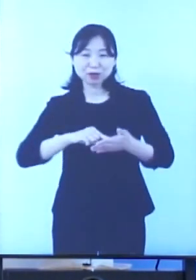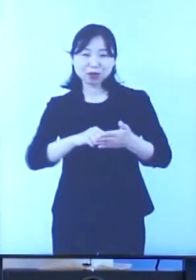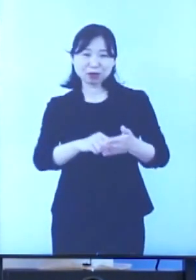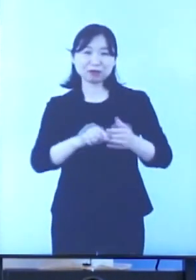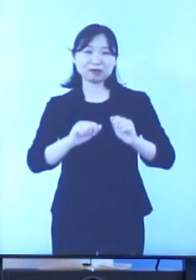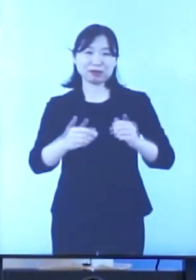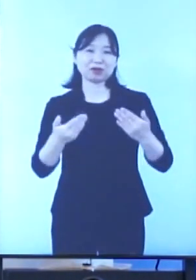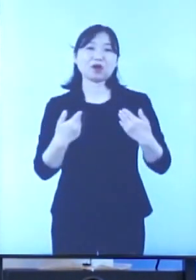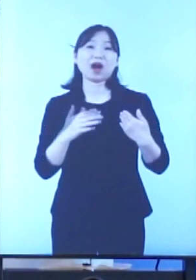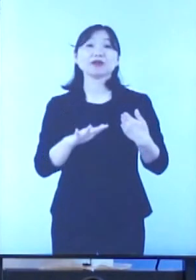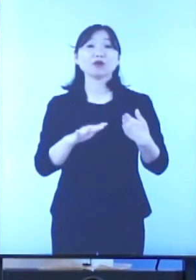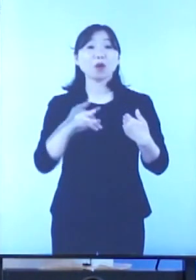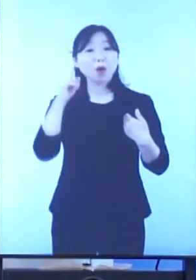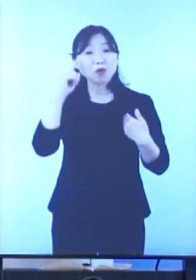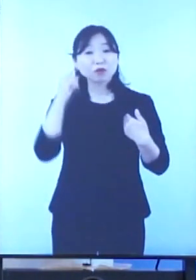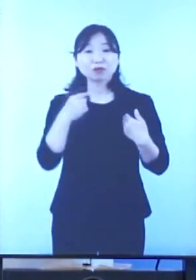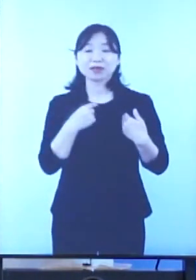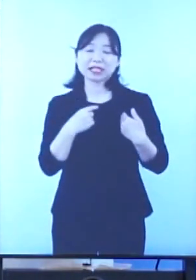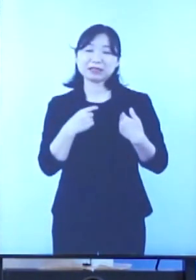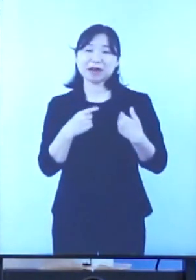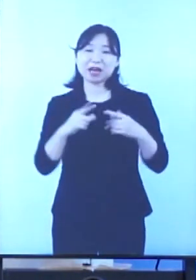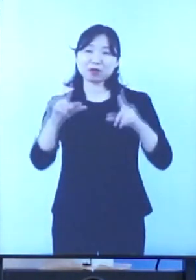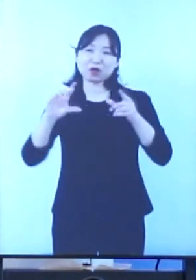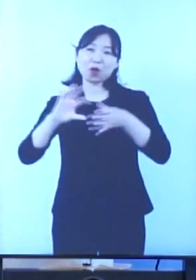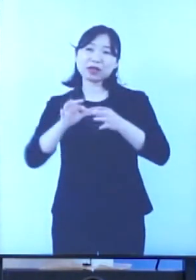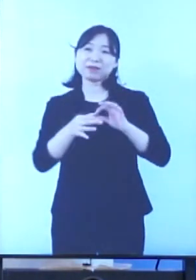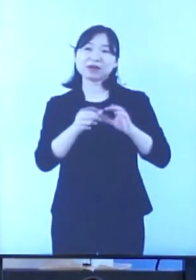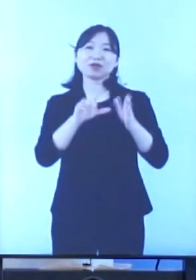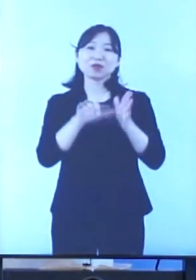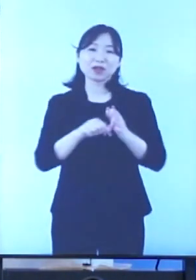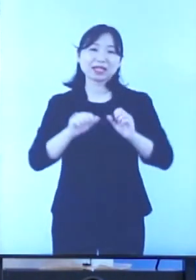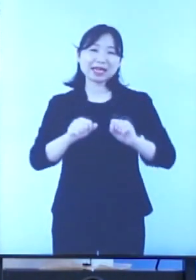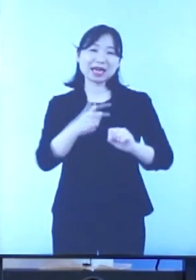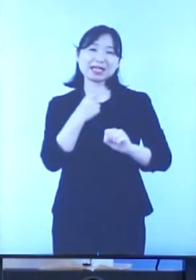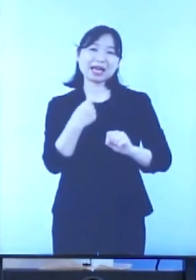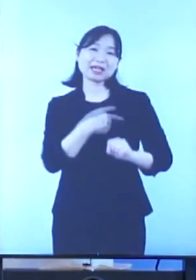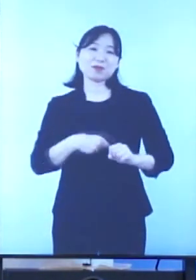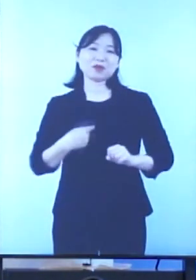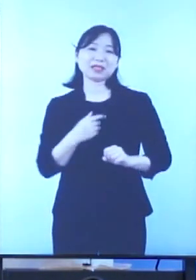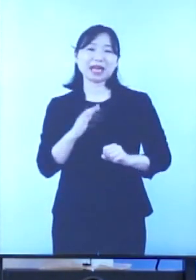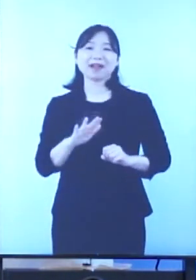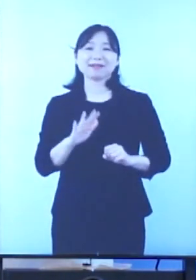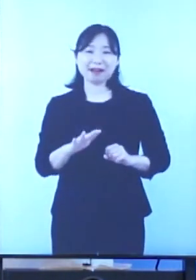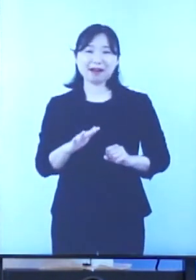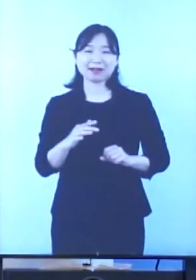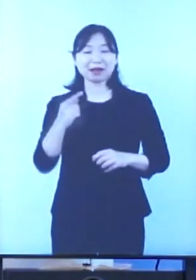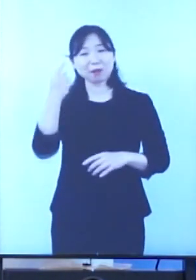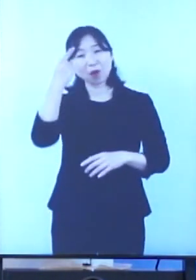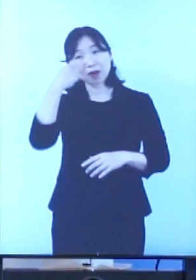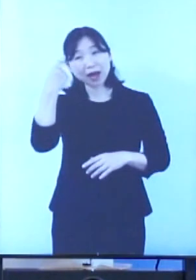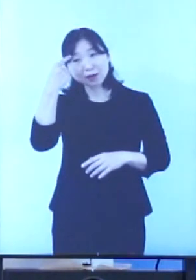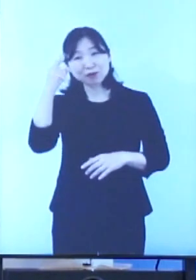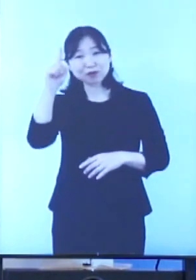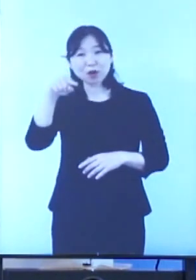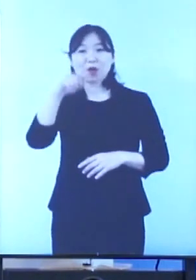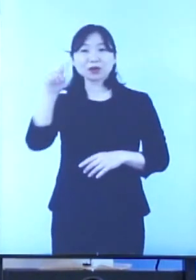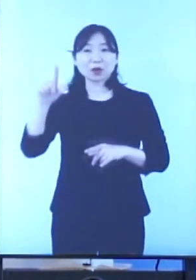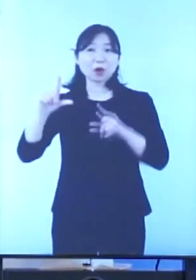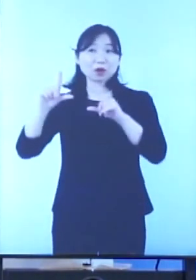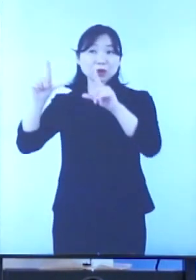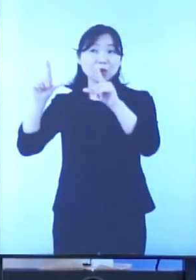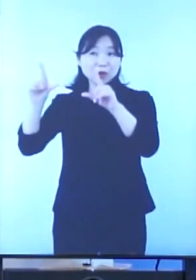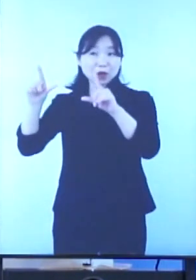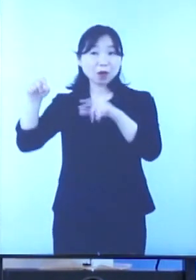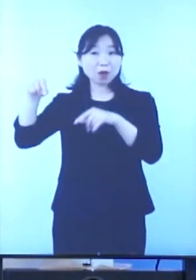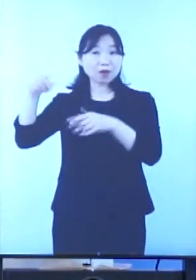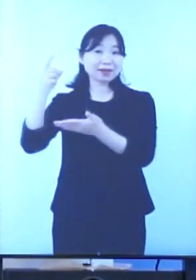ンピックの機会にしたかったんですけれども、もうこれまでにないぐらい外国の方が、東京だけでなくて我々の